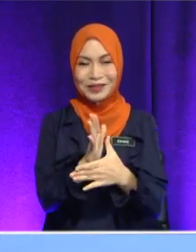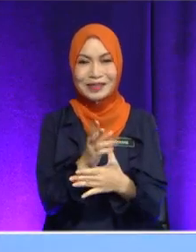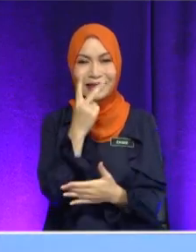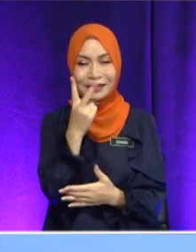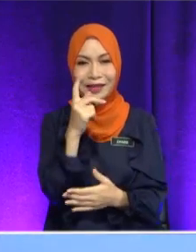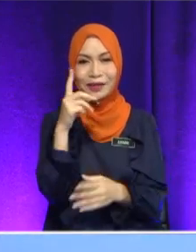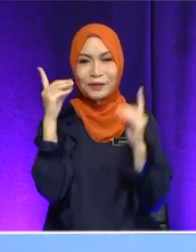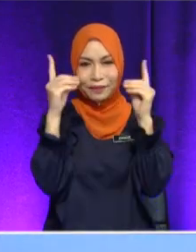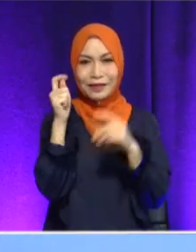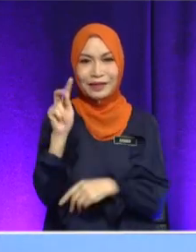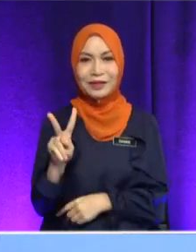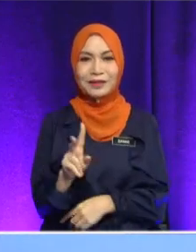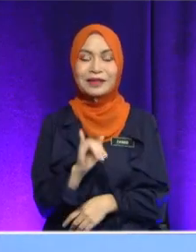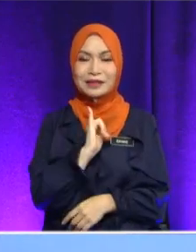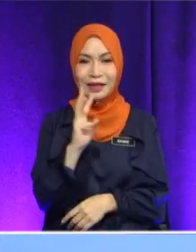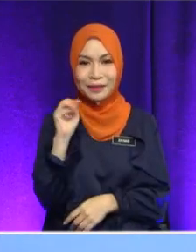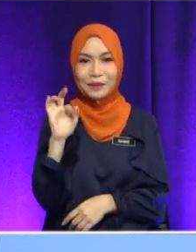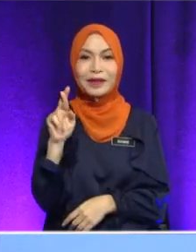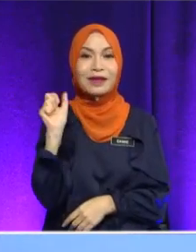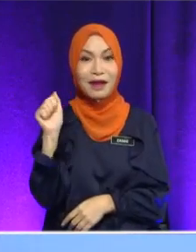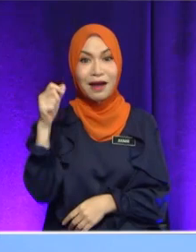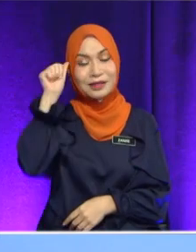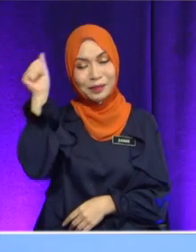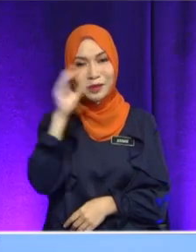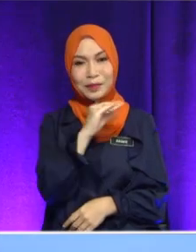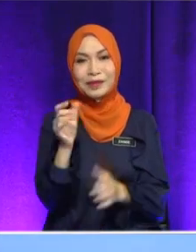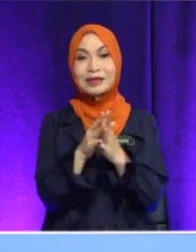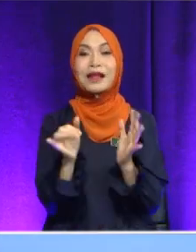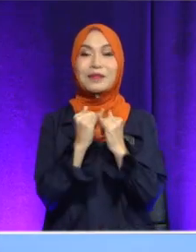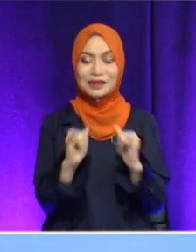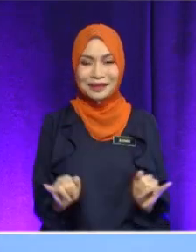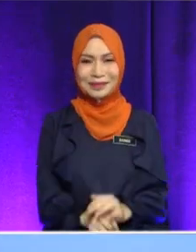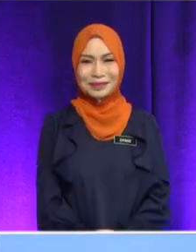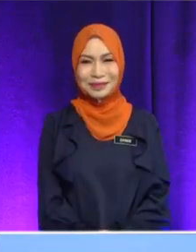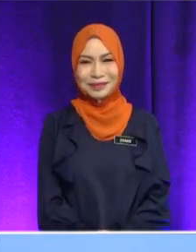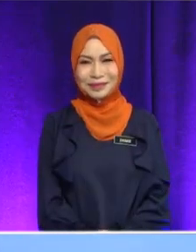Didik TV yang saya isi 900 Assalamualaikum dan salam sejahtera